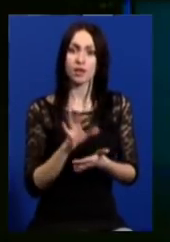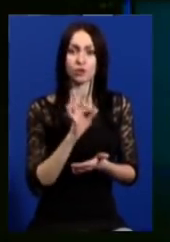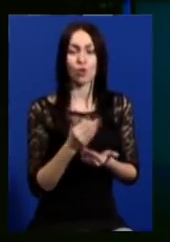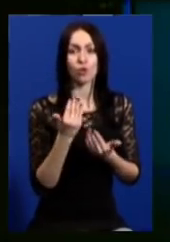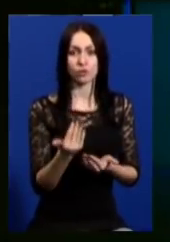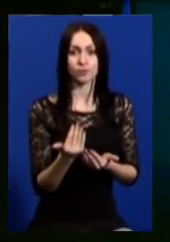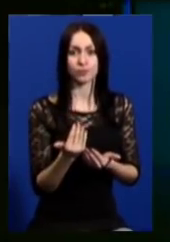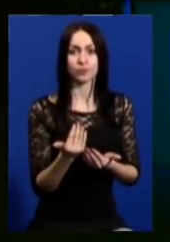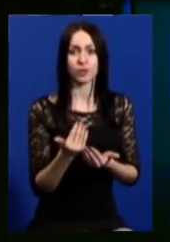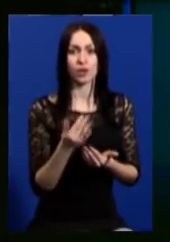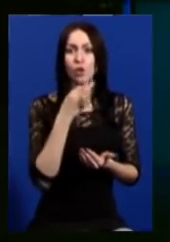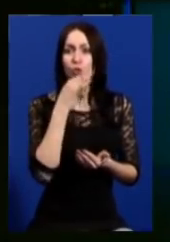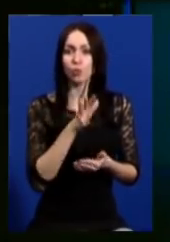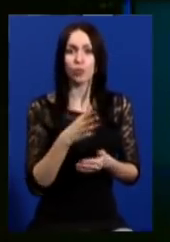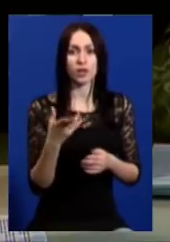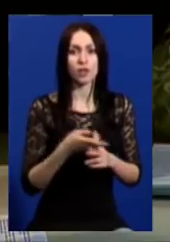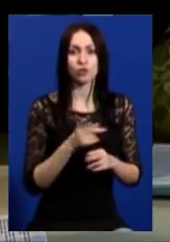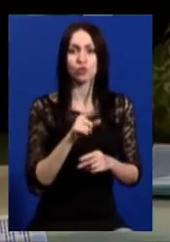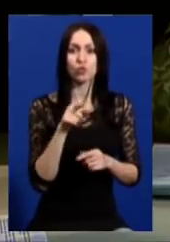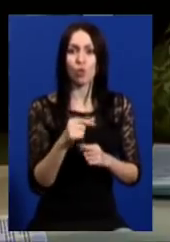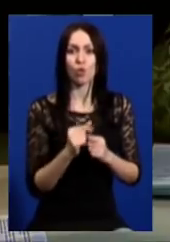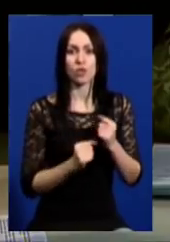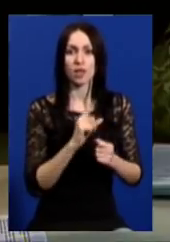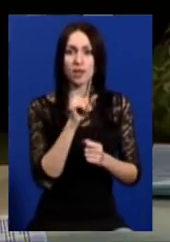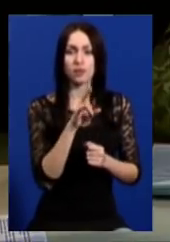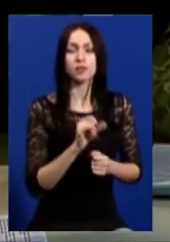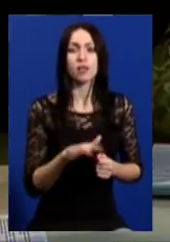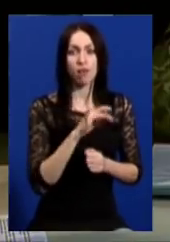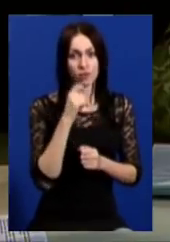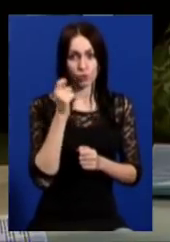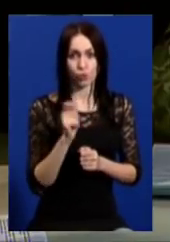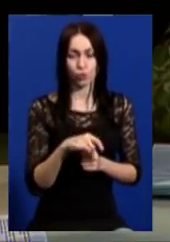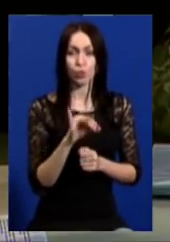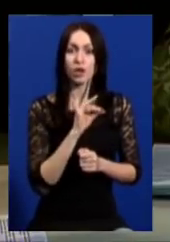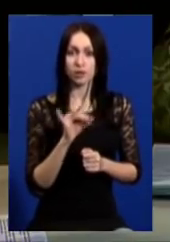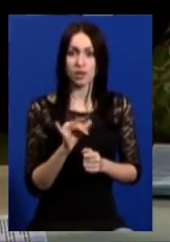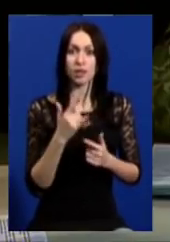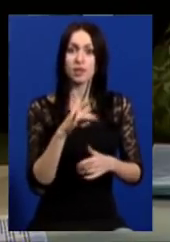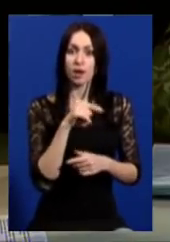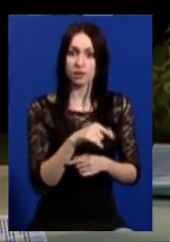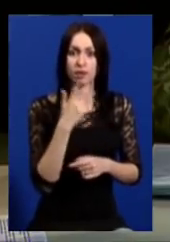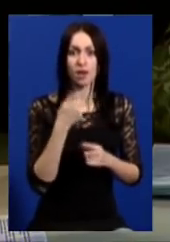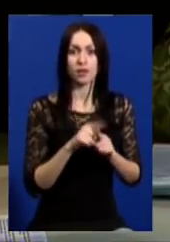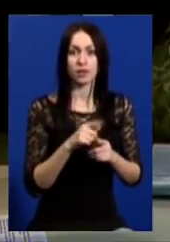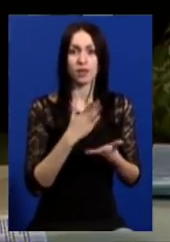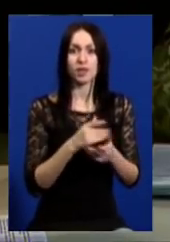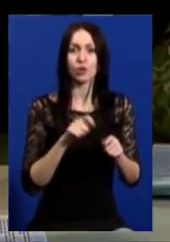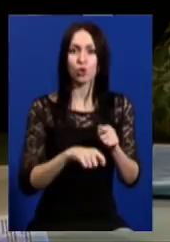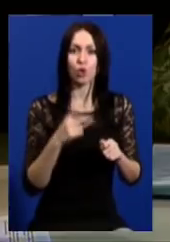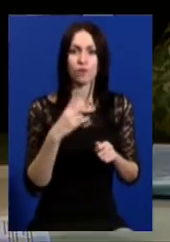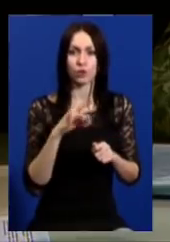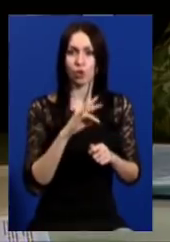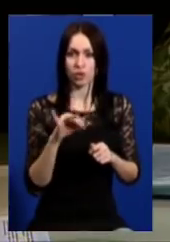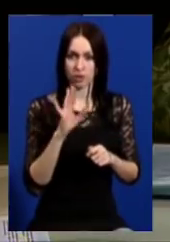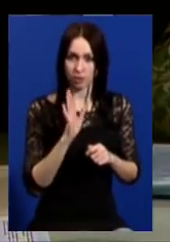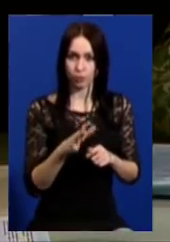нього будь-які обмеження щодо в'їзду на територію України. І тоді цей контроль другої лінії буде